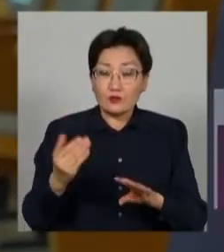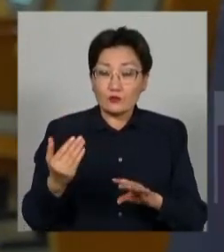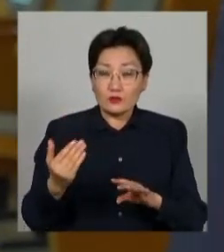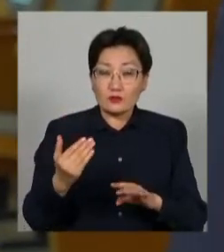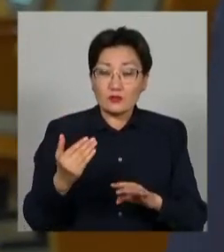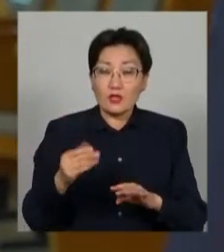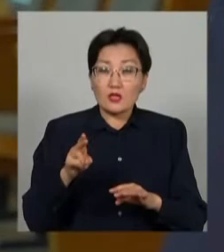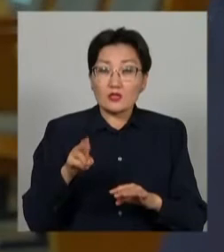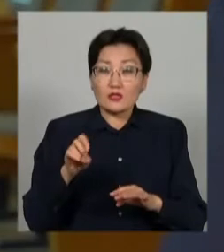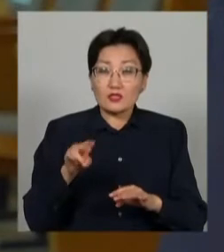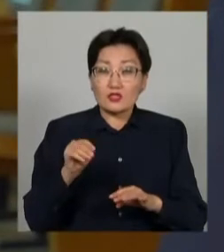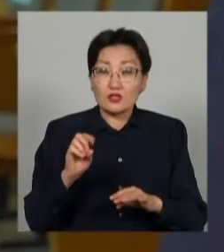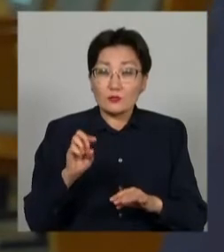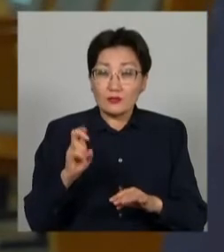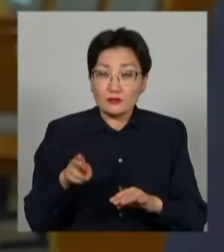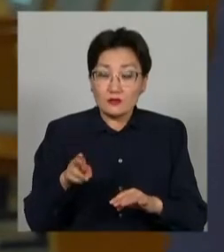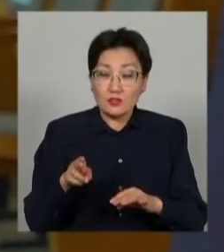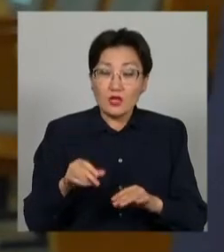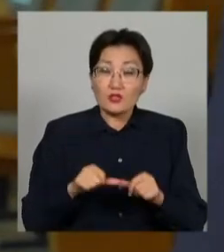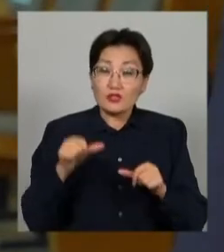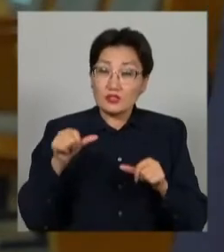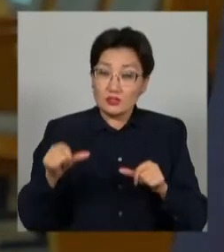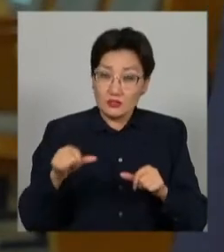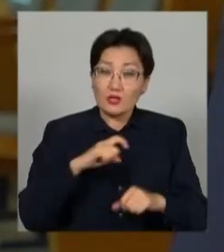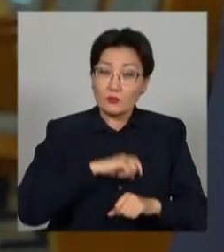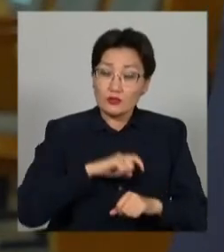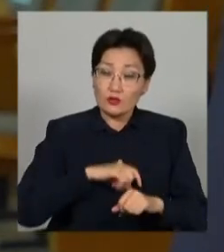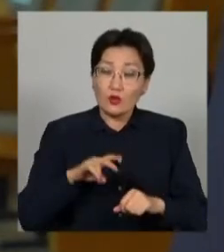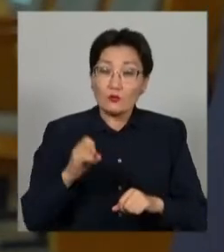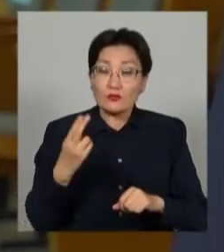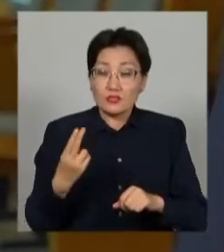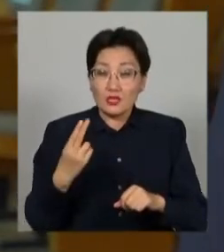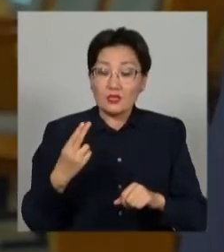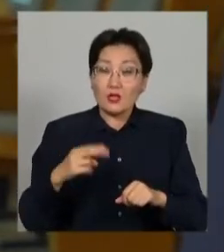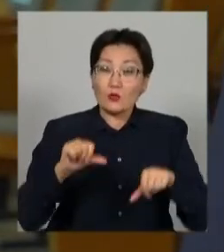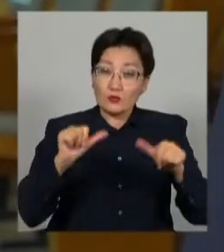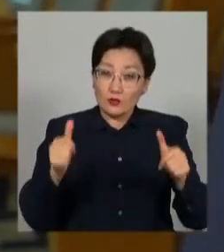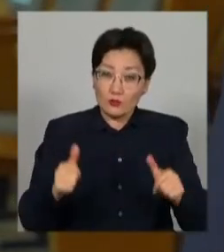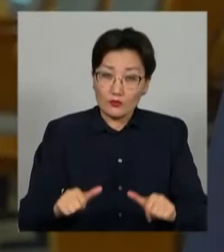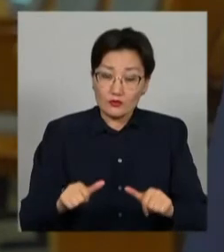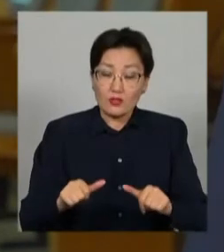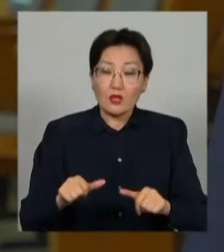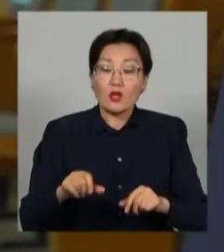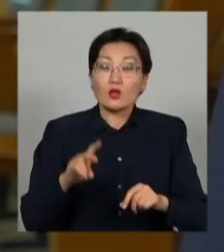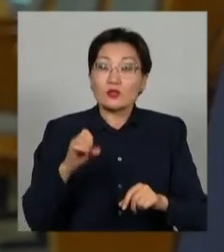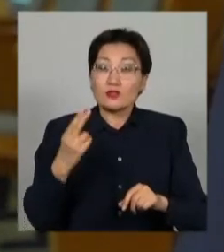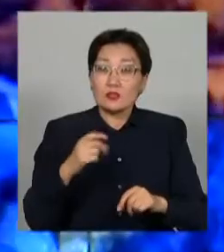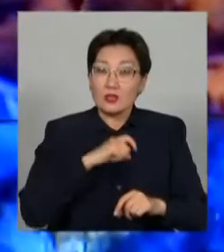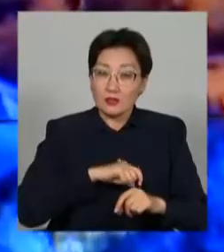оның Кенжебек Күмісбековтің ерекшелігі бұл ұлттық нақышты бойына мол сіңірген адам.